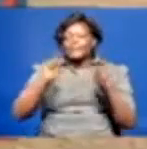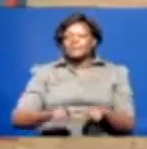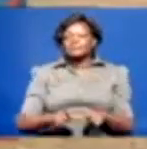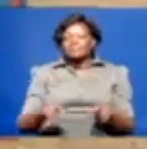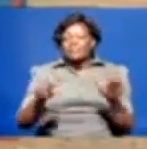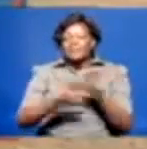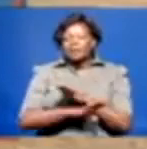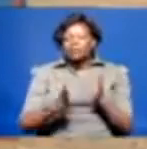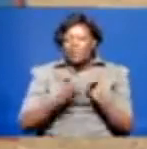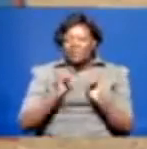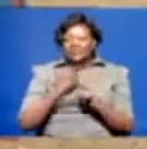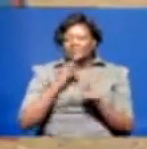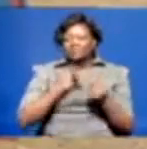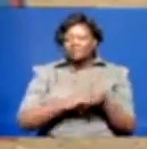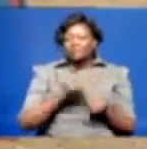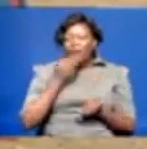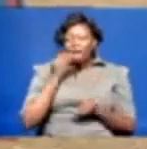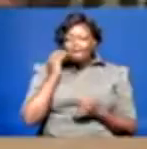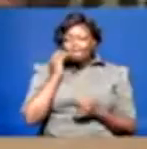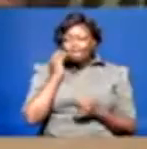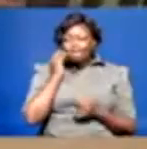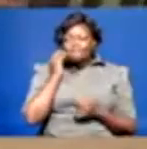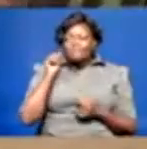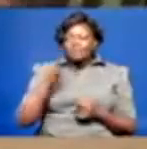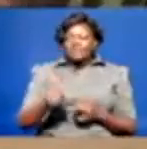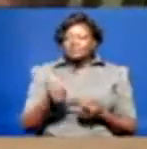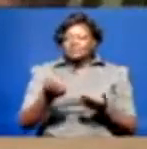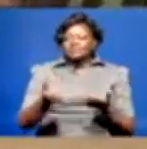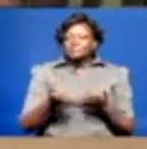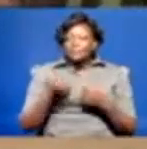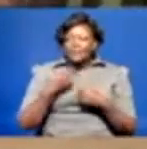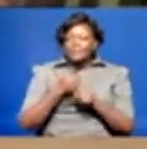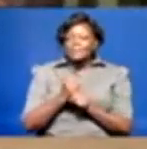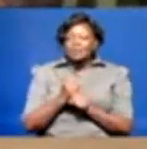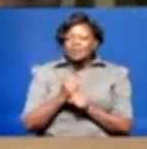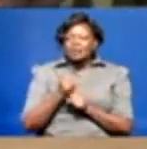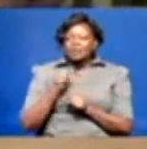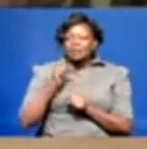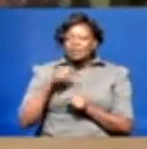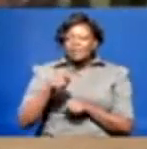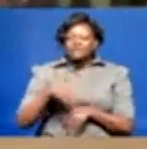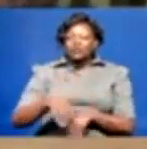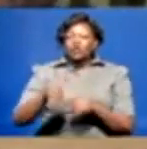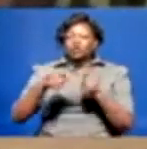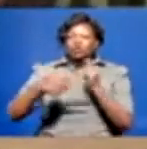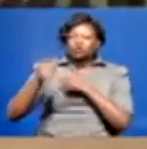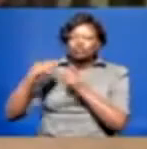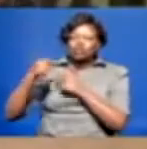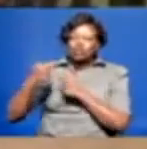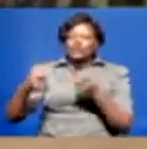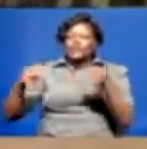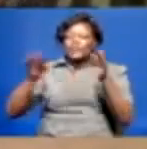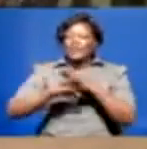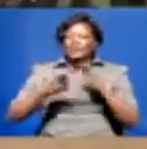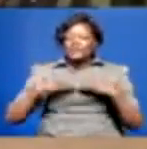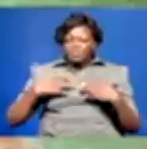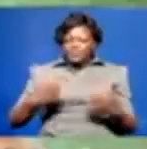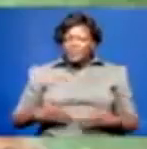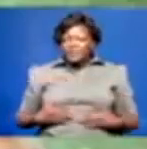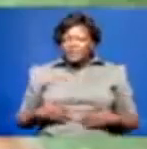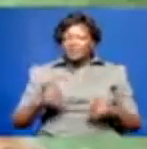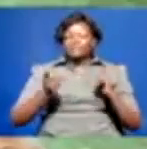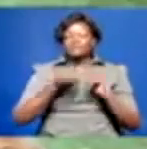his first wife's homestead. This requirement prompted the need to adhere to traditions of laying the body to rest at the rightful